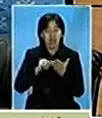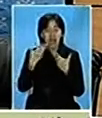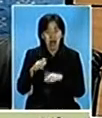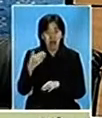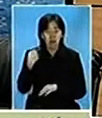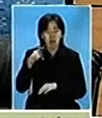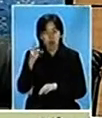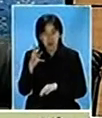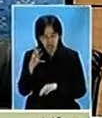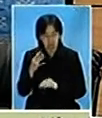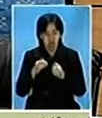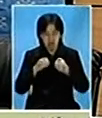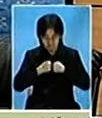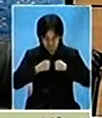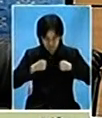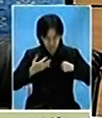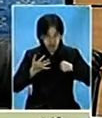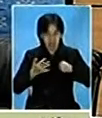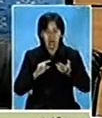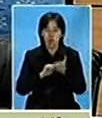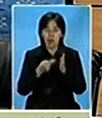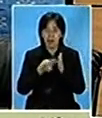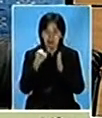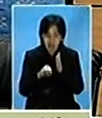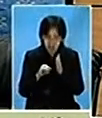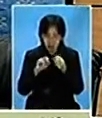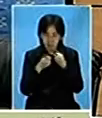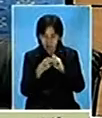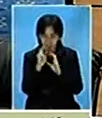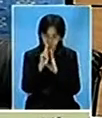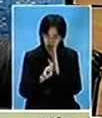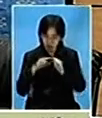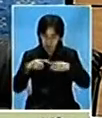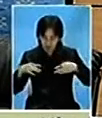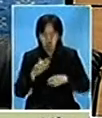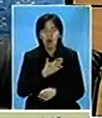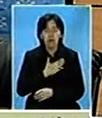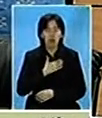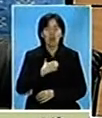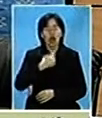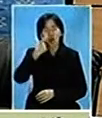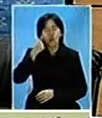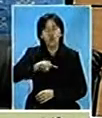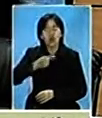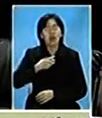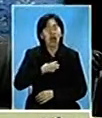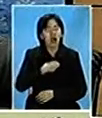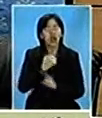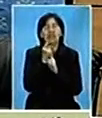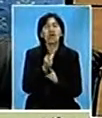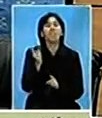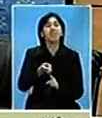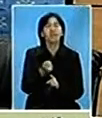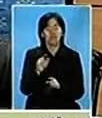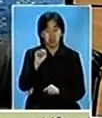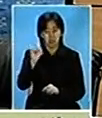ความขยายมากกว่าเดิมแล้วทำให้เสียความหรืออาจจะเกิดปัญหาในกฎหมายเนี่ยเราคงร่างเดิมไว้ตามที่สภาผู้แทน